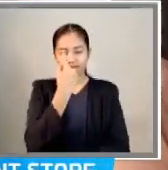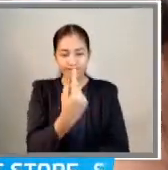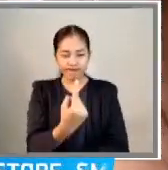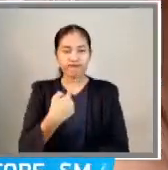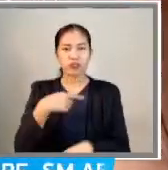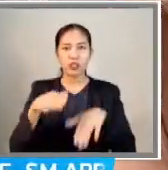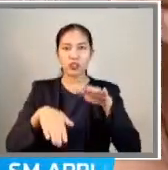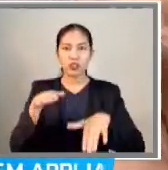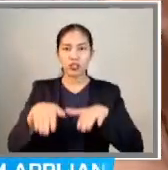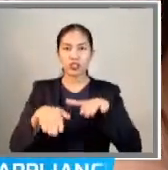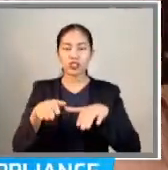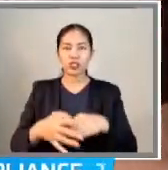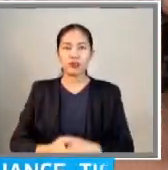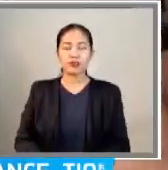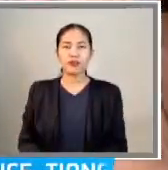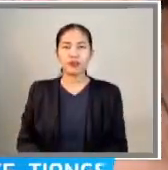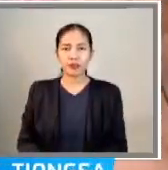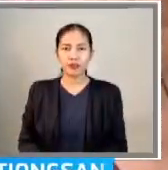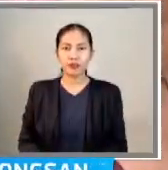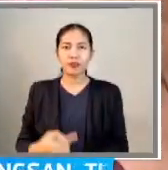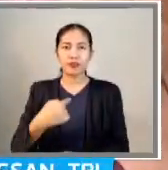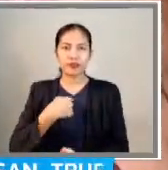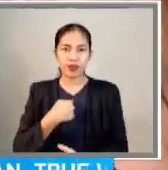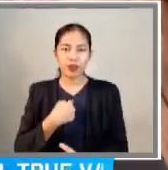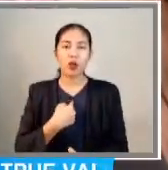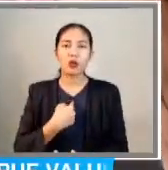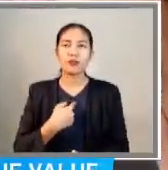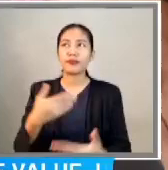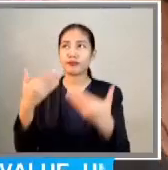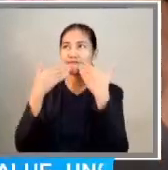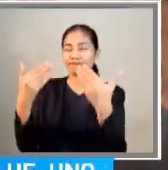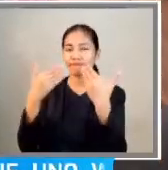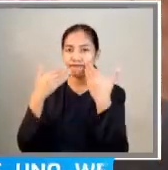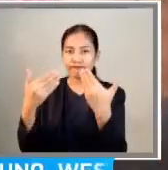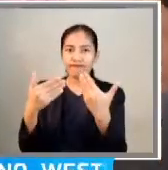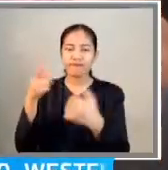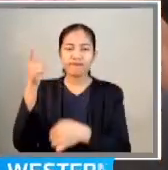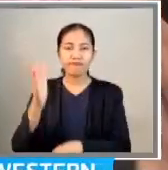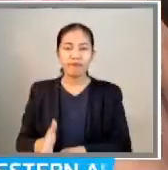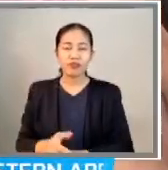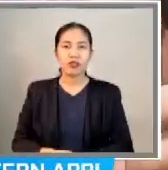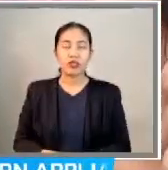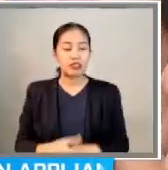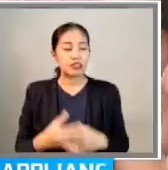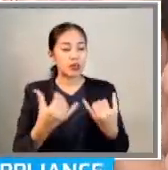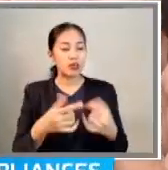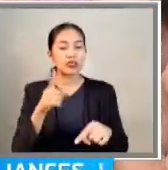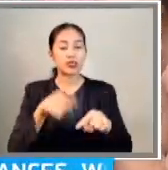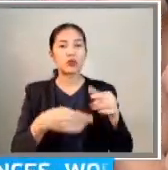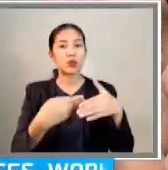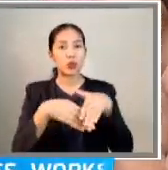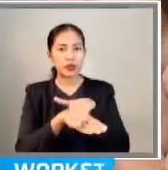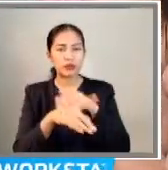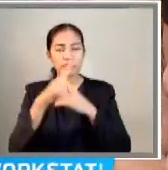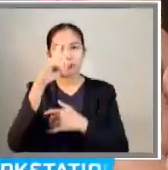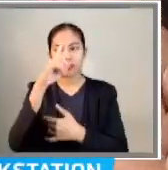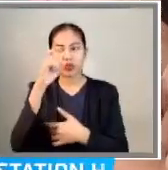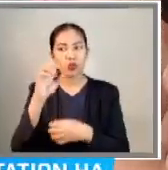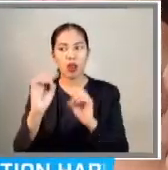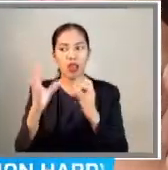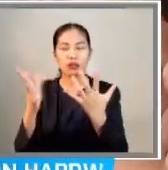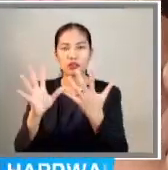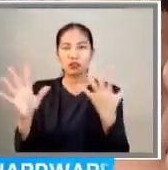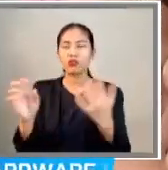yung nagpapasalamat ako sa kanya. Kaya lang po, hindi kayo makapasok dahil hindi daw kayo pumila. Okay lang, dito na lang ako.